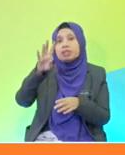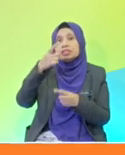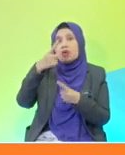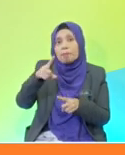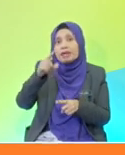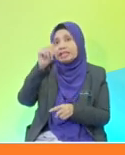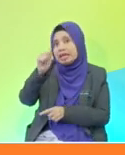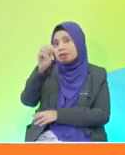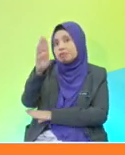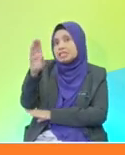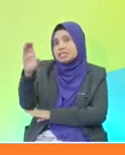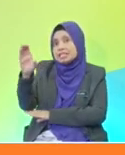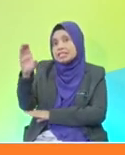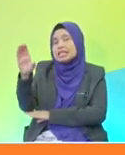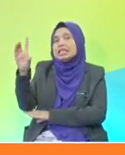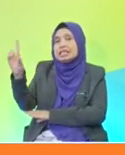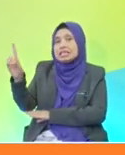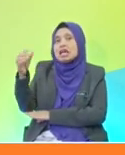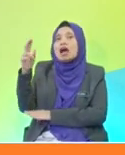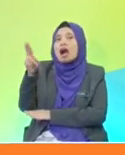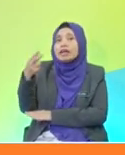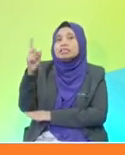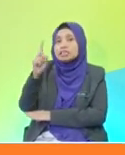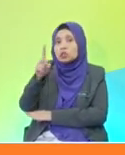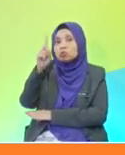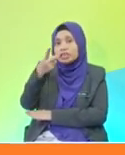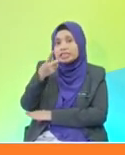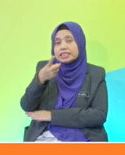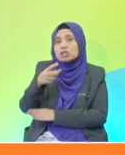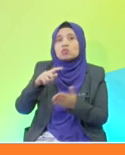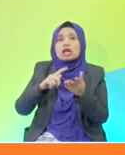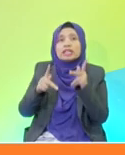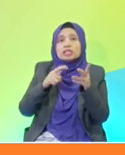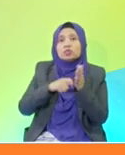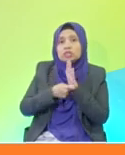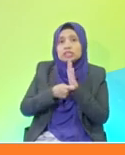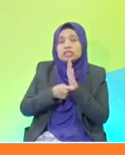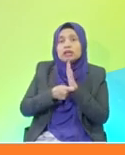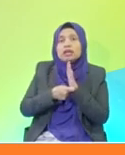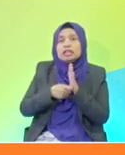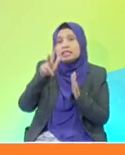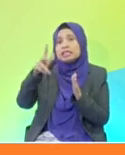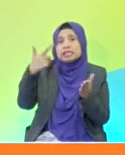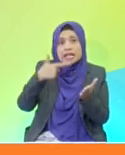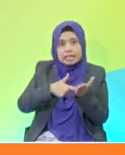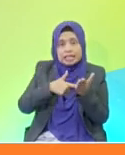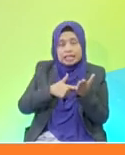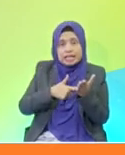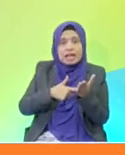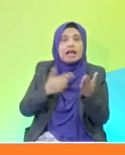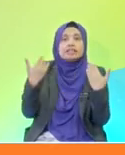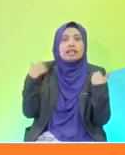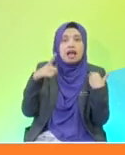ABC dan D tadi hanya satu saja keyword ataupun jawaban di mana 3 lagi adalah